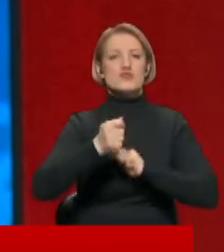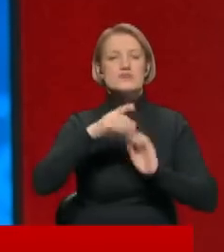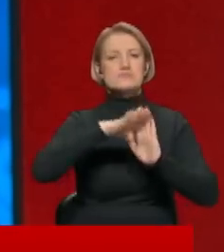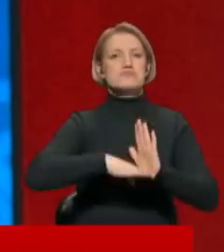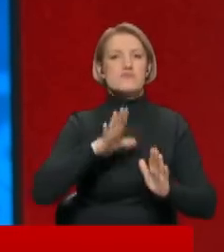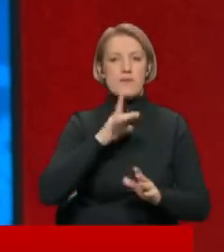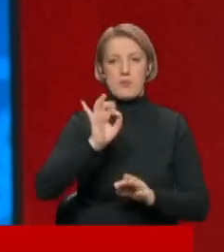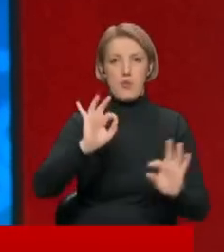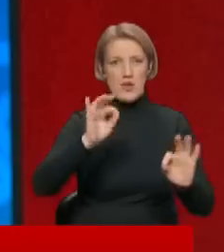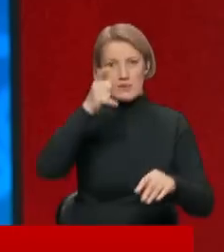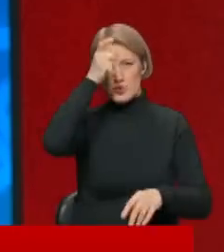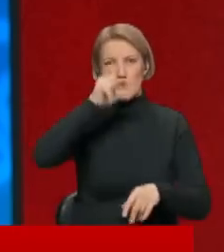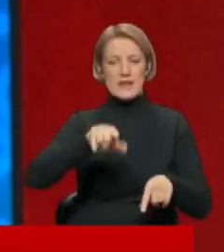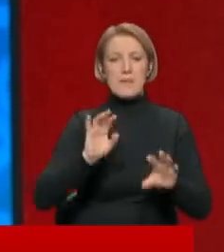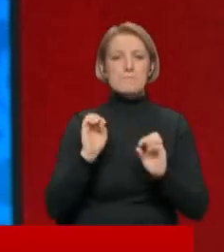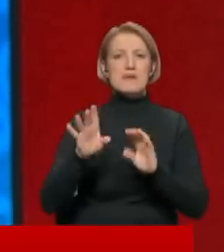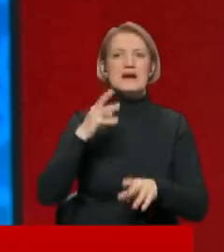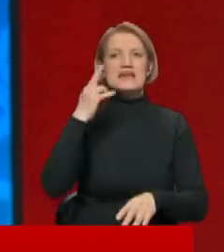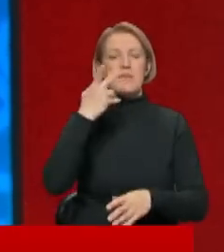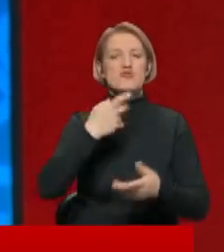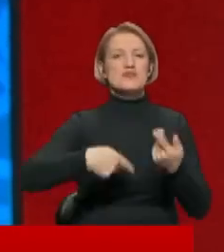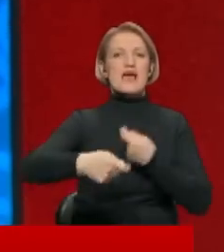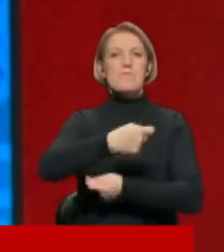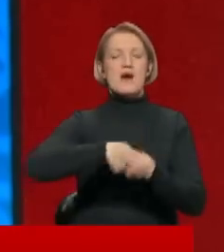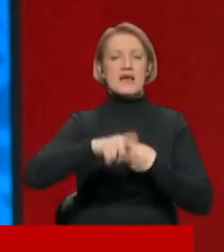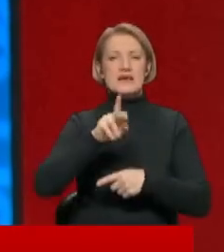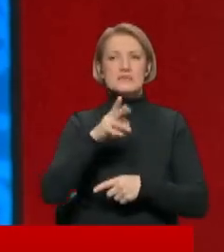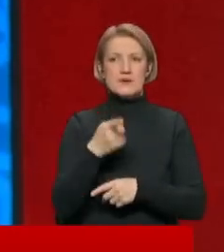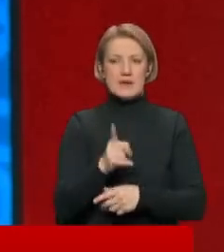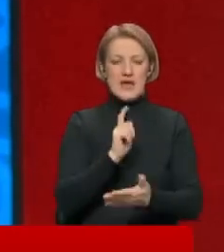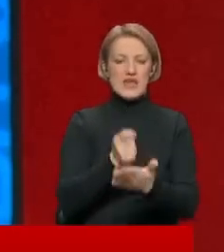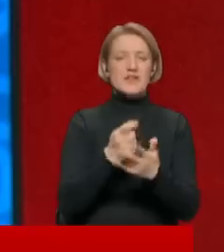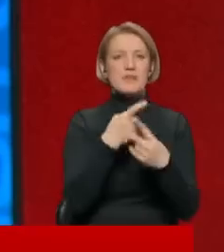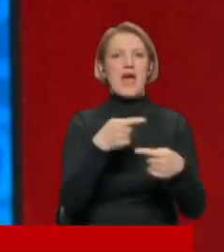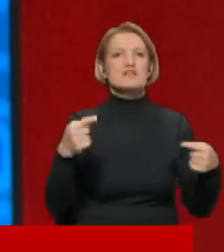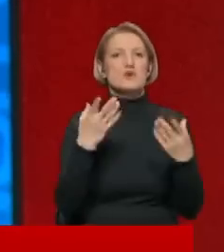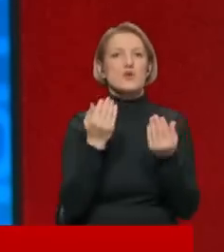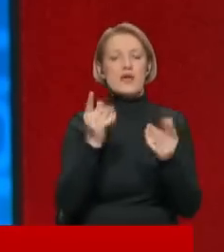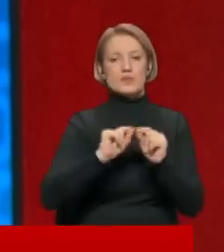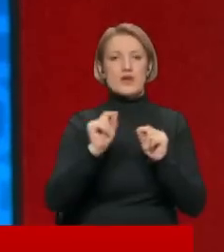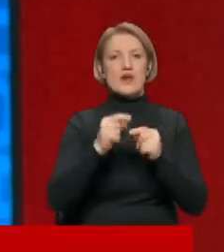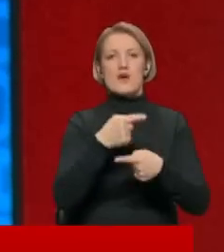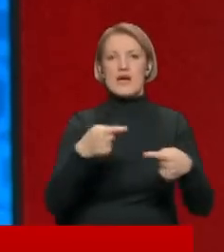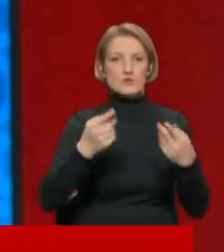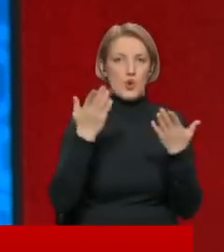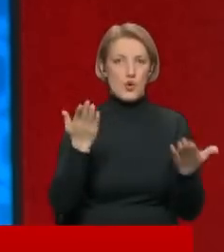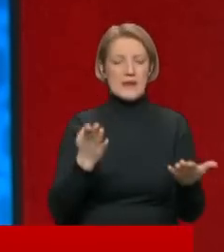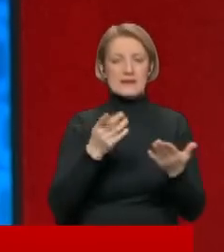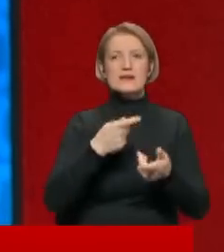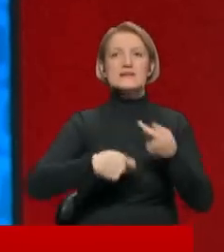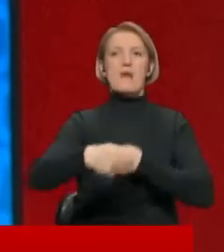mevzuat var böyle bir ülkede bırakınız yabancı sermaye gibi Türkiye'nin kronik yatırım açığı olan tasarruf açığı olan